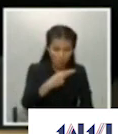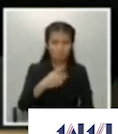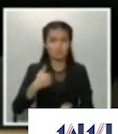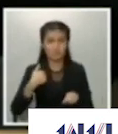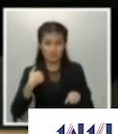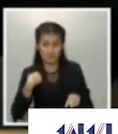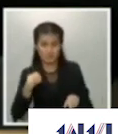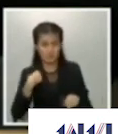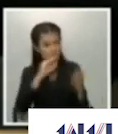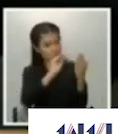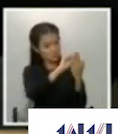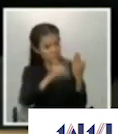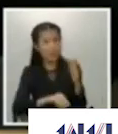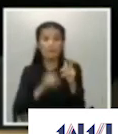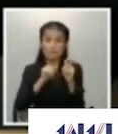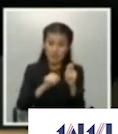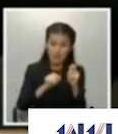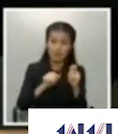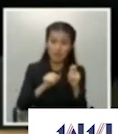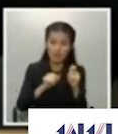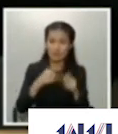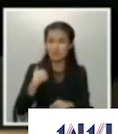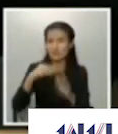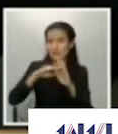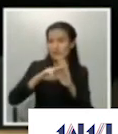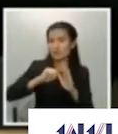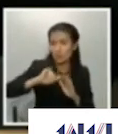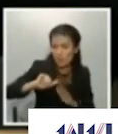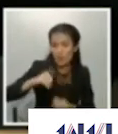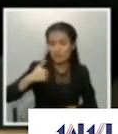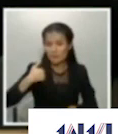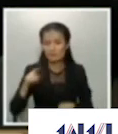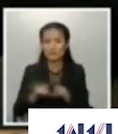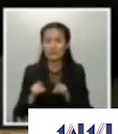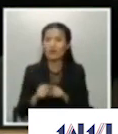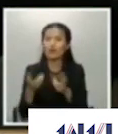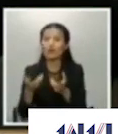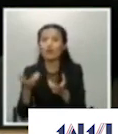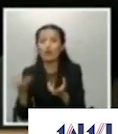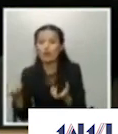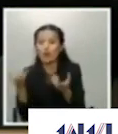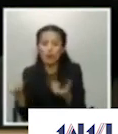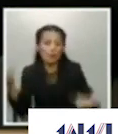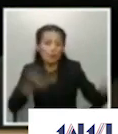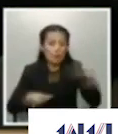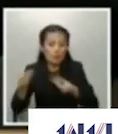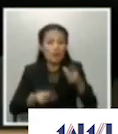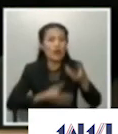ณ์ก็มีอยู่ระดับอำเภอมีนโยบายรวมกับผลิตรวมกับซื้อรวมกับขายกลุ่มเกษตรกรมีทั้งหม